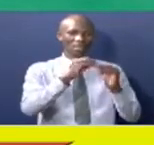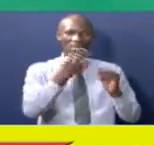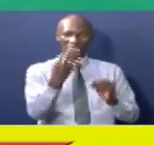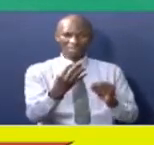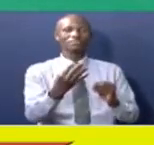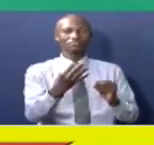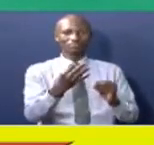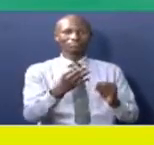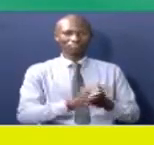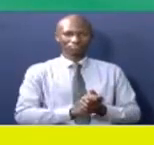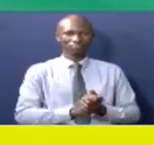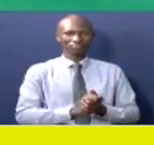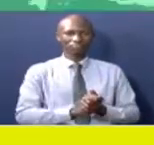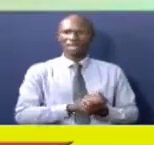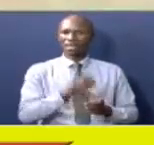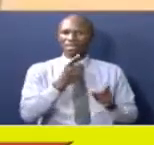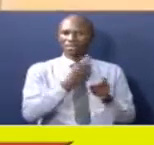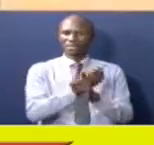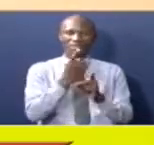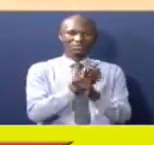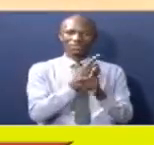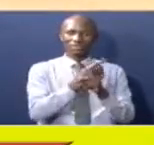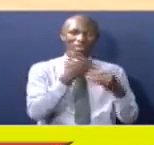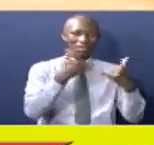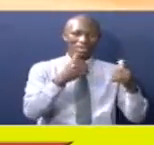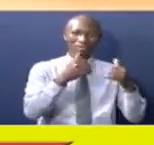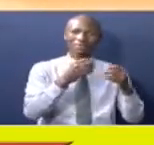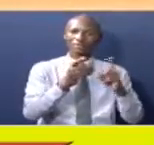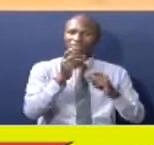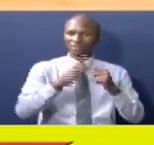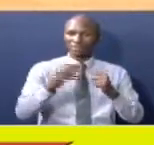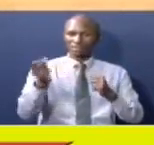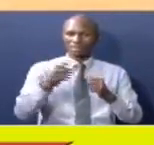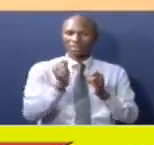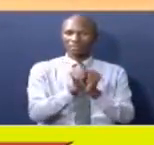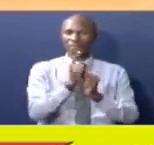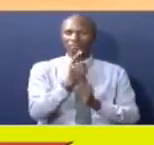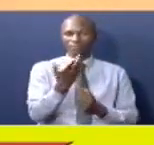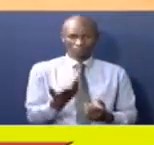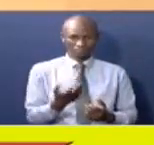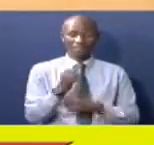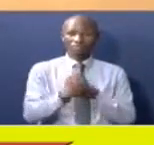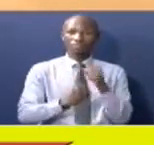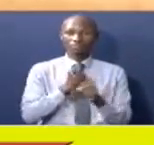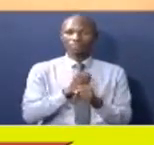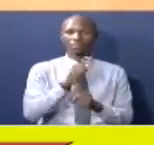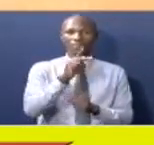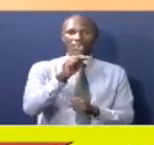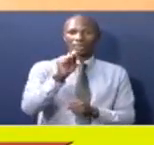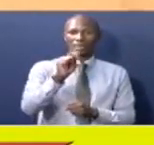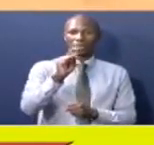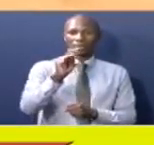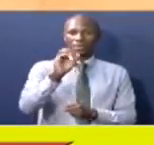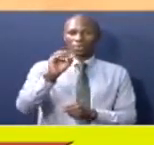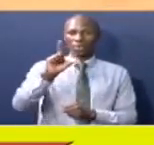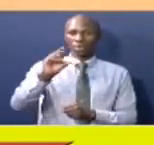na Indi musesia pena mazao kauta maikithu wa maitha uko matuku mwanza mwini wa ikumina umwe na Indi ni mwako katolo ni Starlet medha